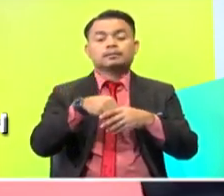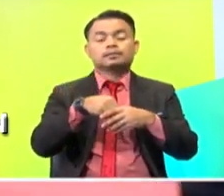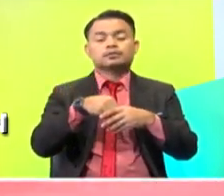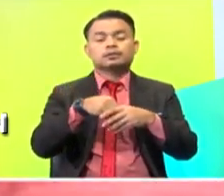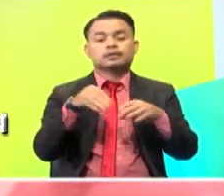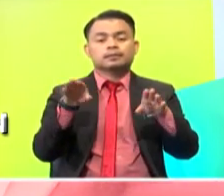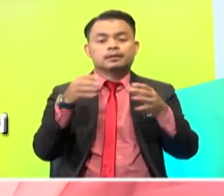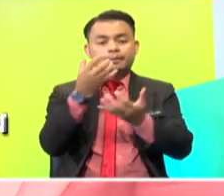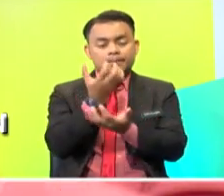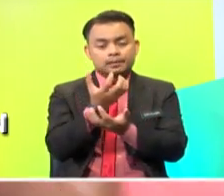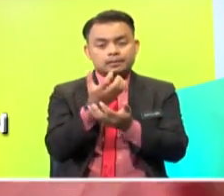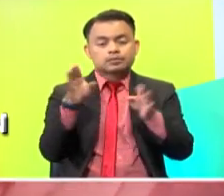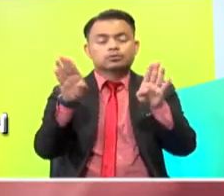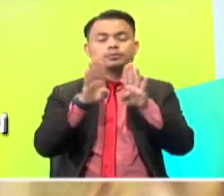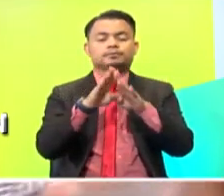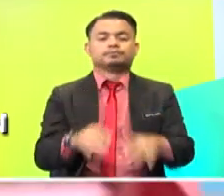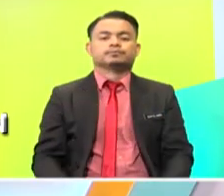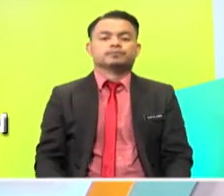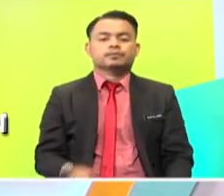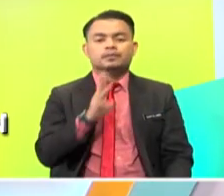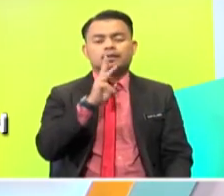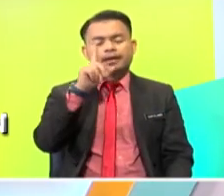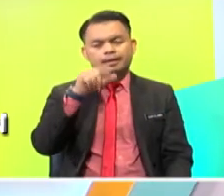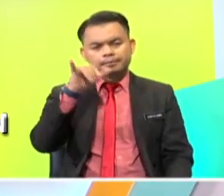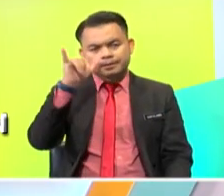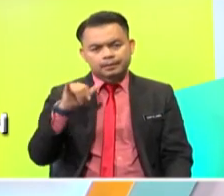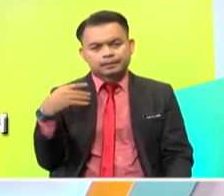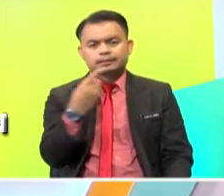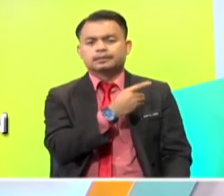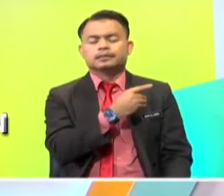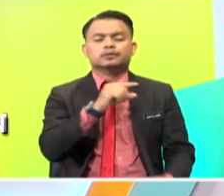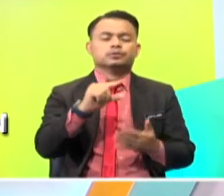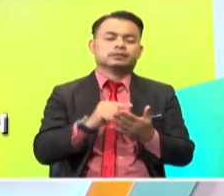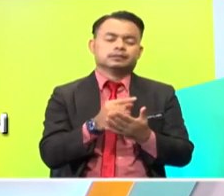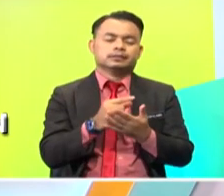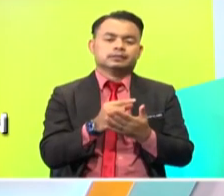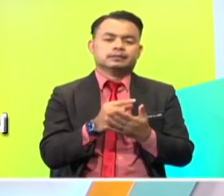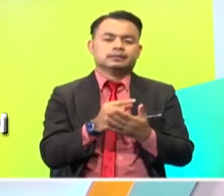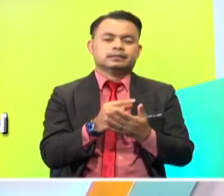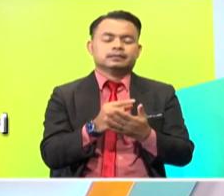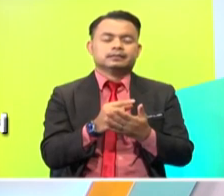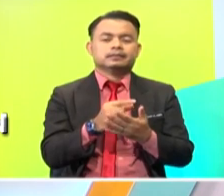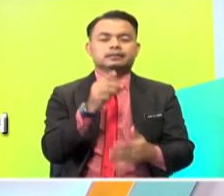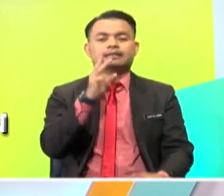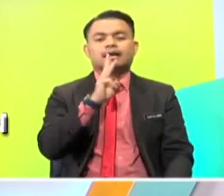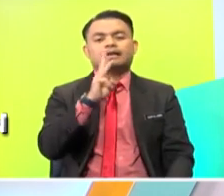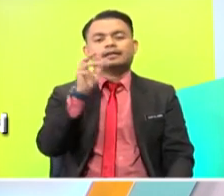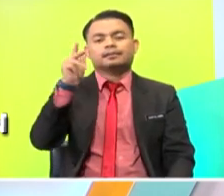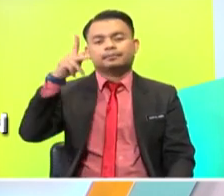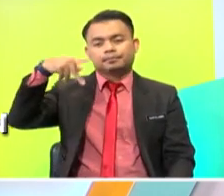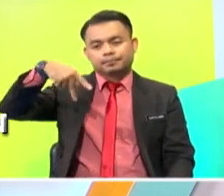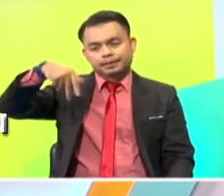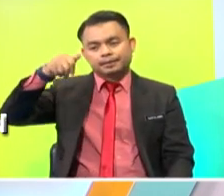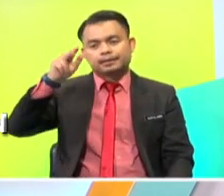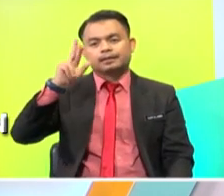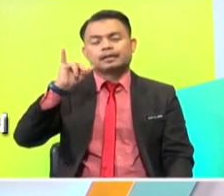jadi apa jenis air yang kita gunakan Ipay boleh tahu kita guna air biasa saja pun kita di masa Allah